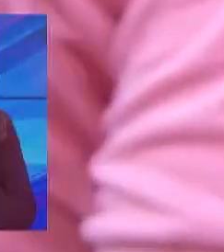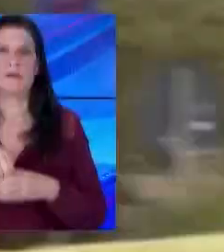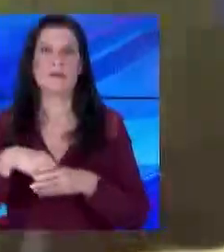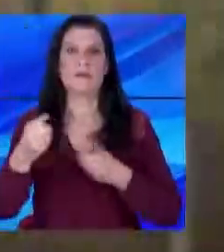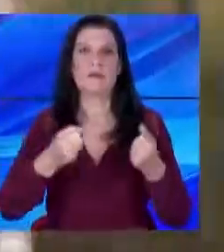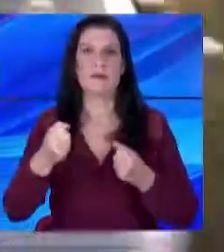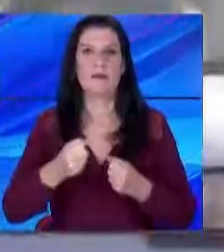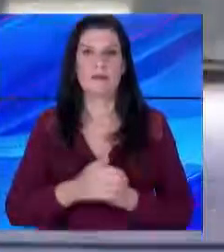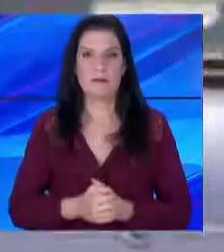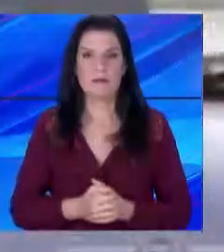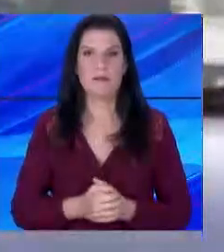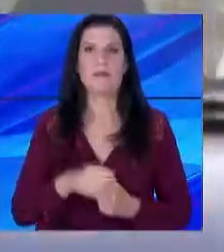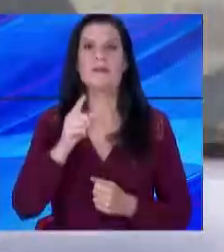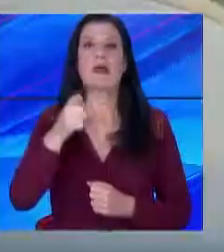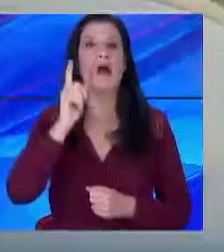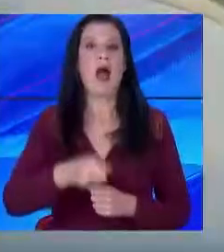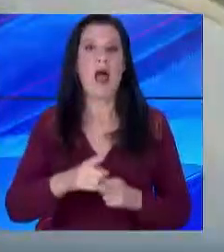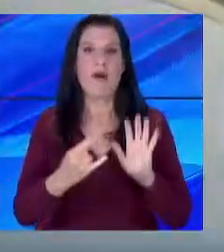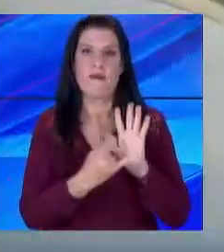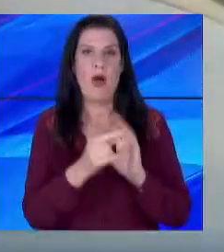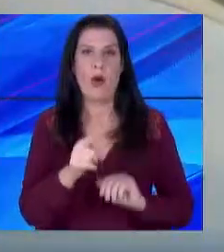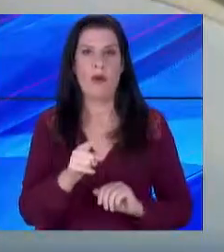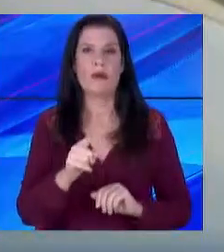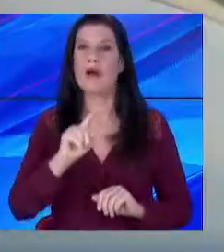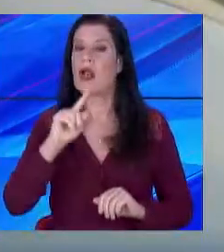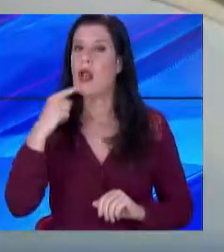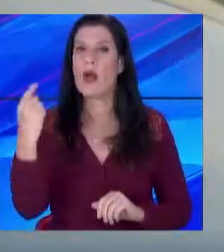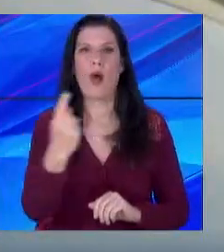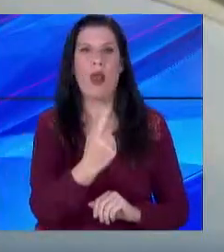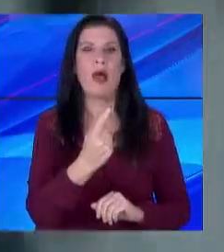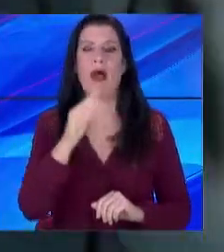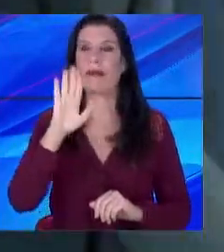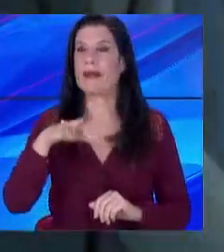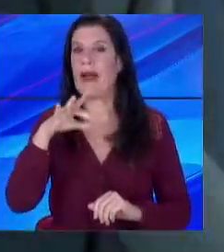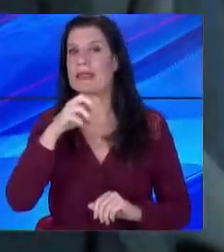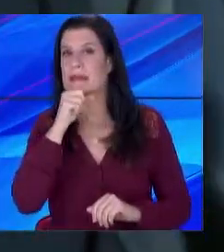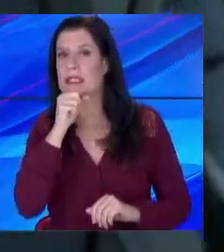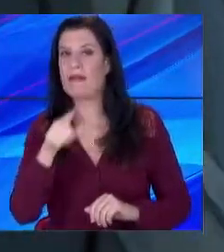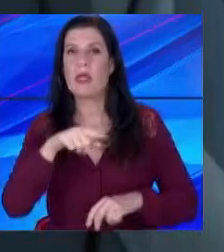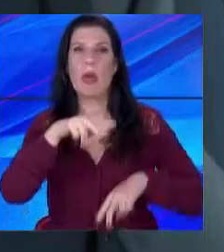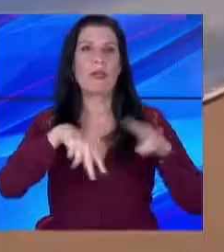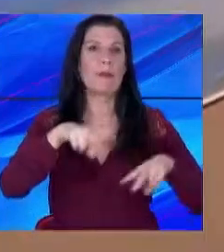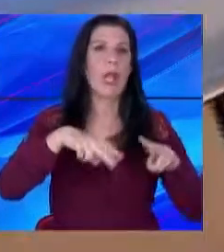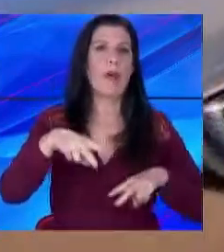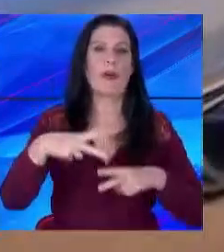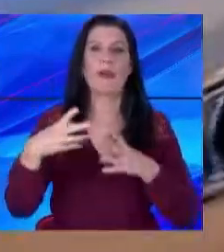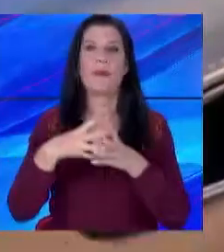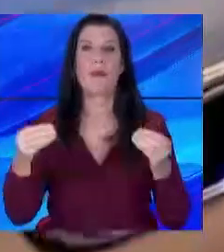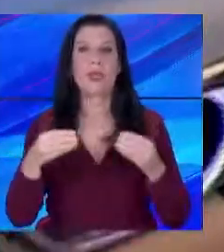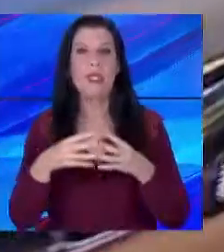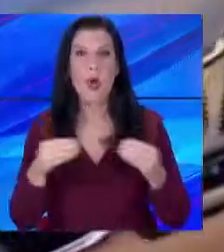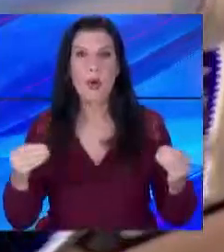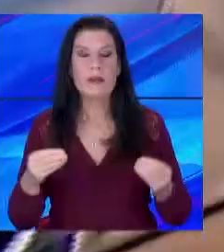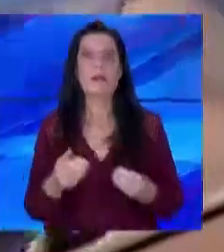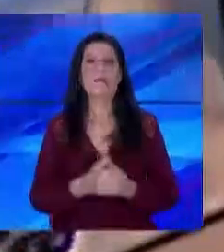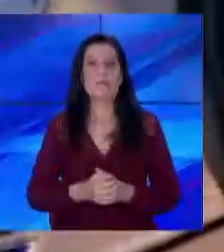החוק חל על כל מי שמסיע ילדים, גם אם באופן מזדמן. סבים, סבתות, מטפלות ומוניות. כמה מן המערכות בשוק